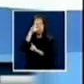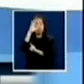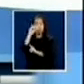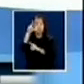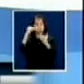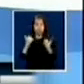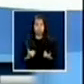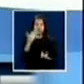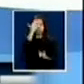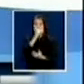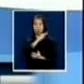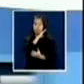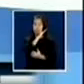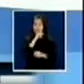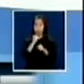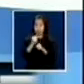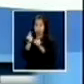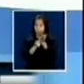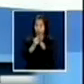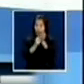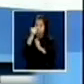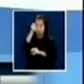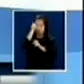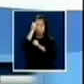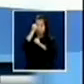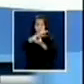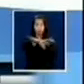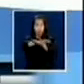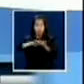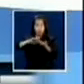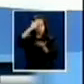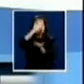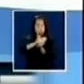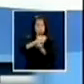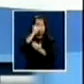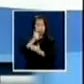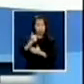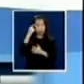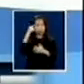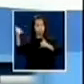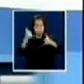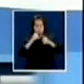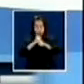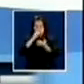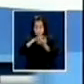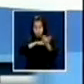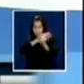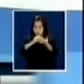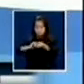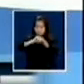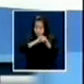าหากว่ามีการคลี่คลายสถานการณ์และเชิญชวนทุกฝ่ายเข้ามาร่วมกระบวนการปรองดองและประสบผลสำเร็จและบ้านเมืองส